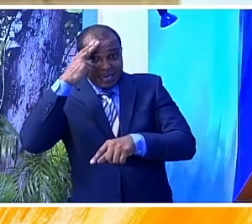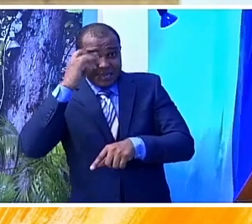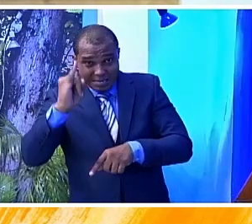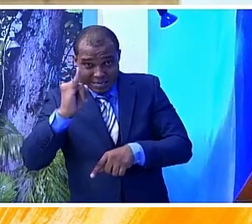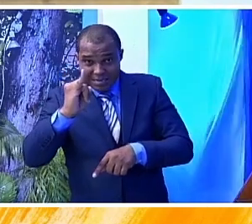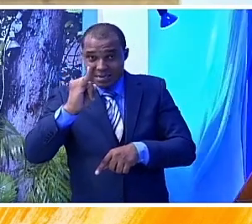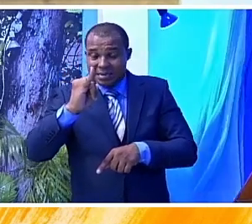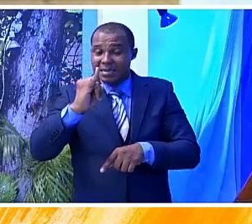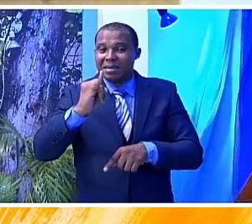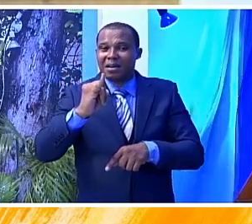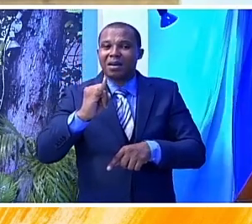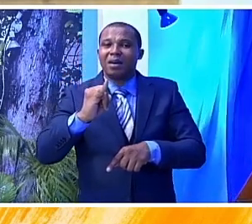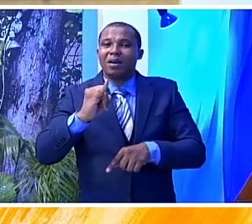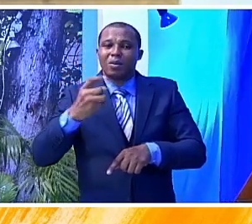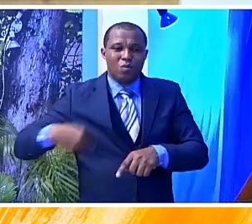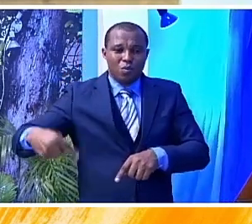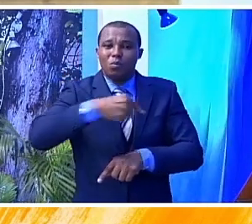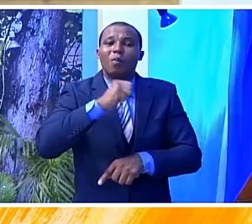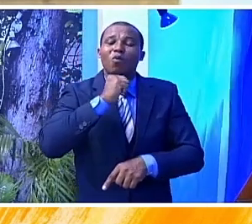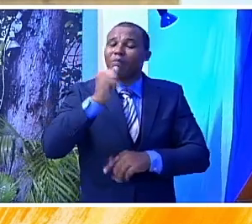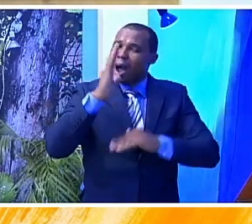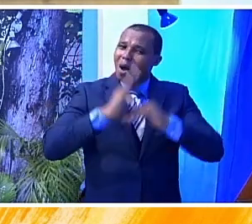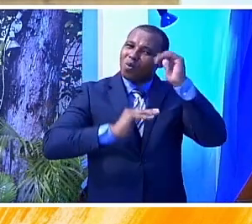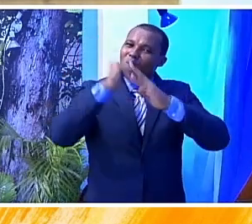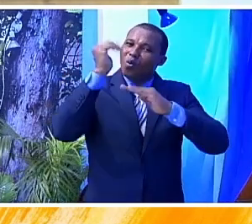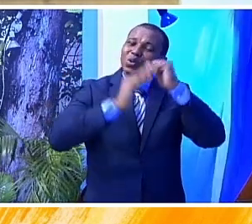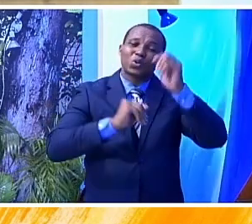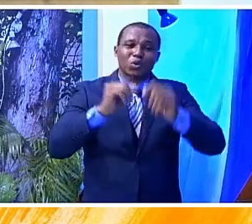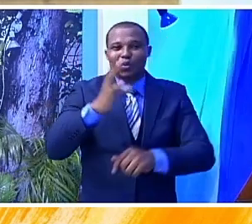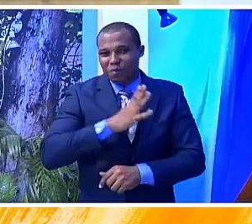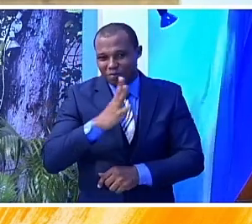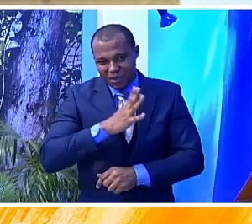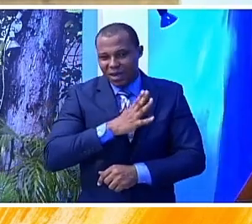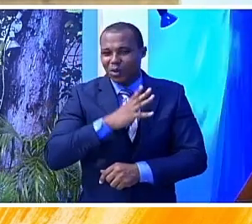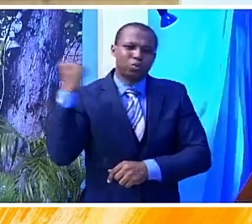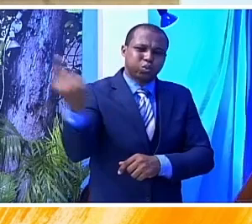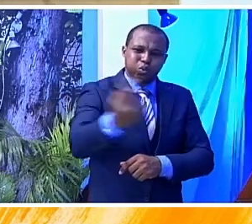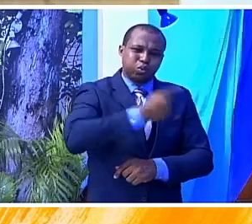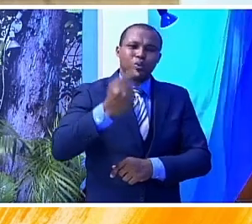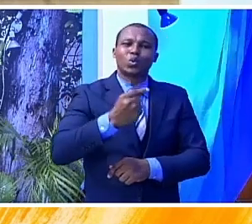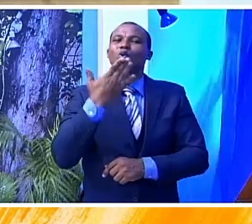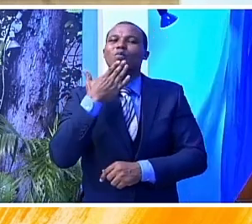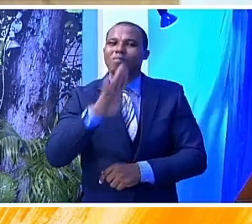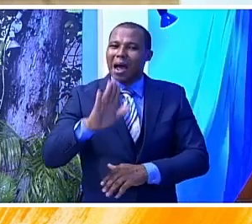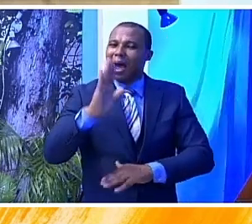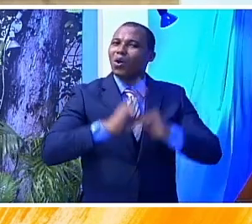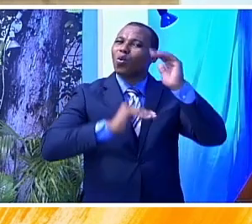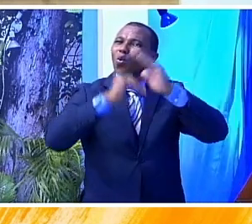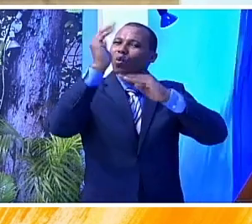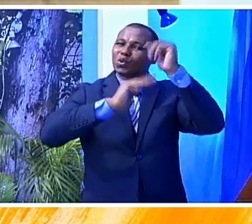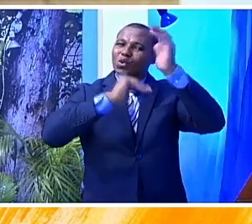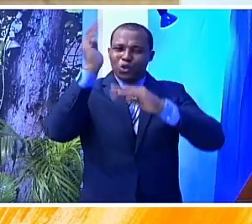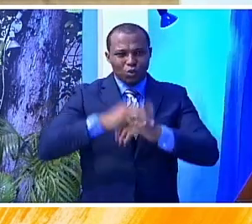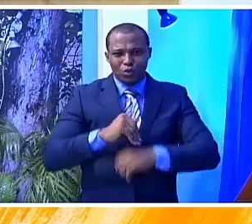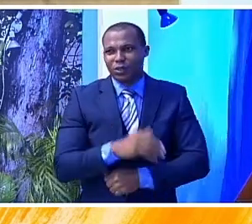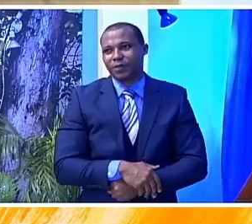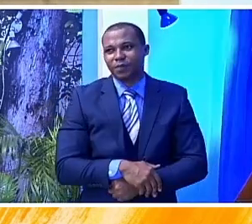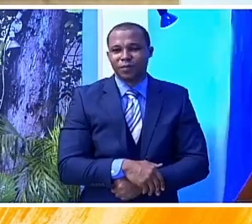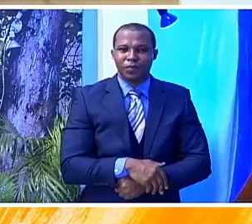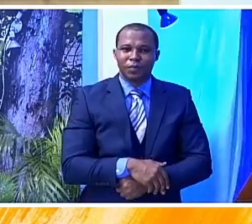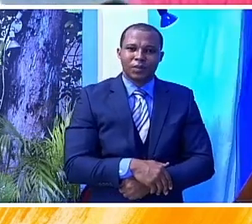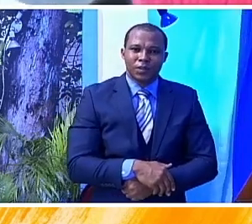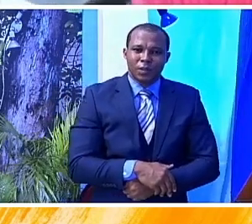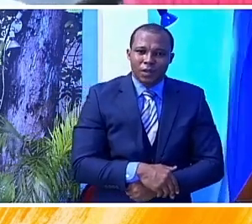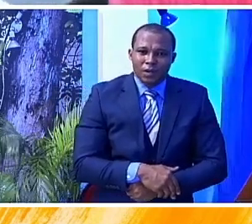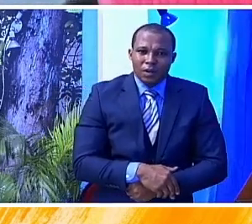chaque grain de monde. Structure, nous pouvons protéger chaque grain de monde. Donc, soit chaque grain de monde dans le pays n'est pas protégé. Parce